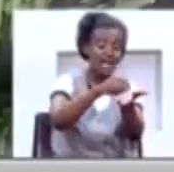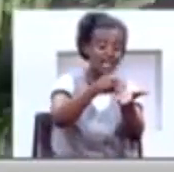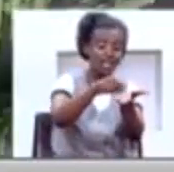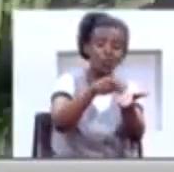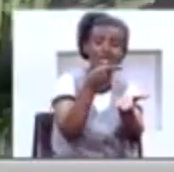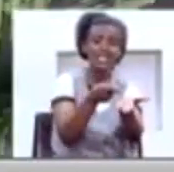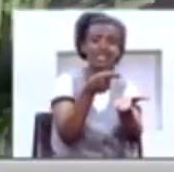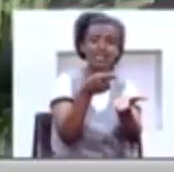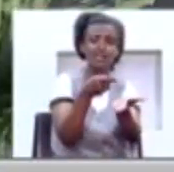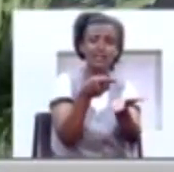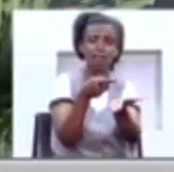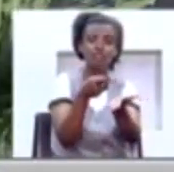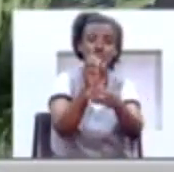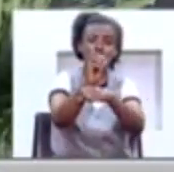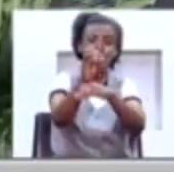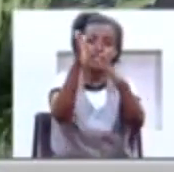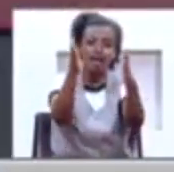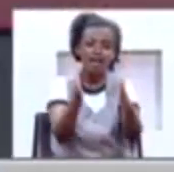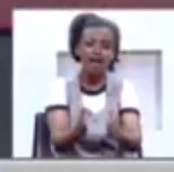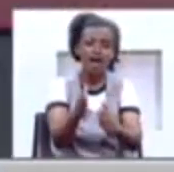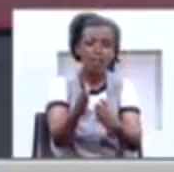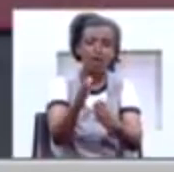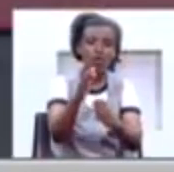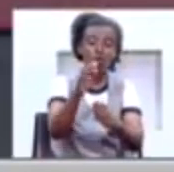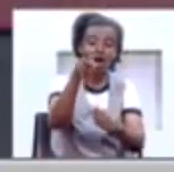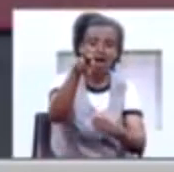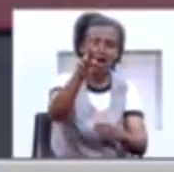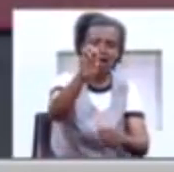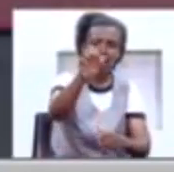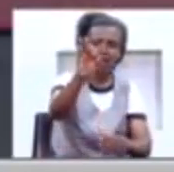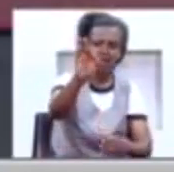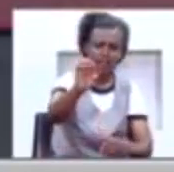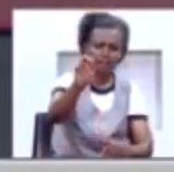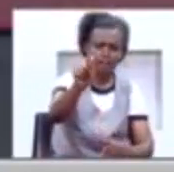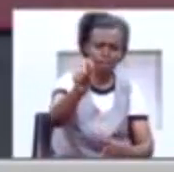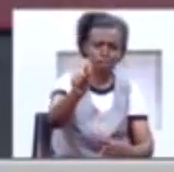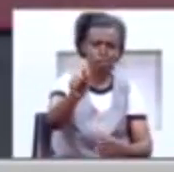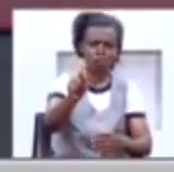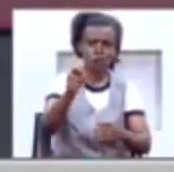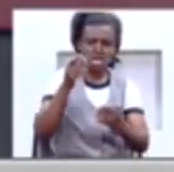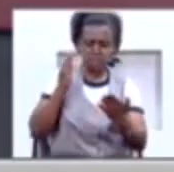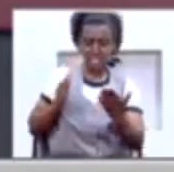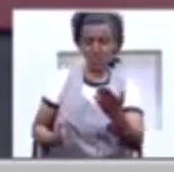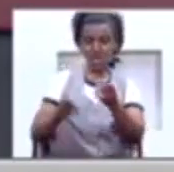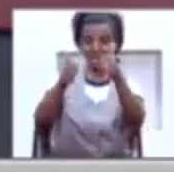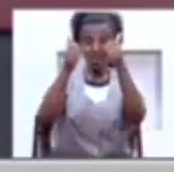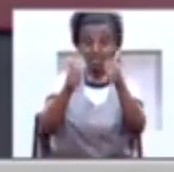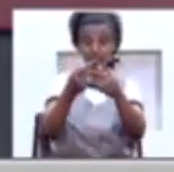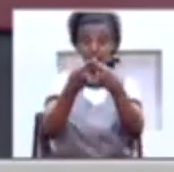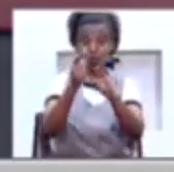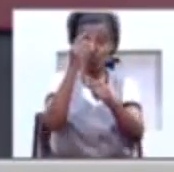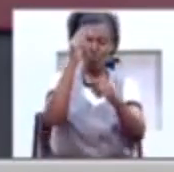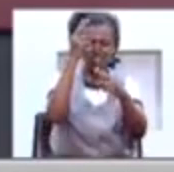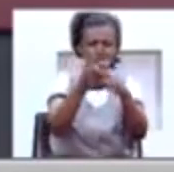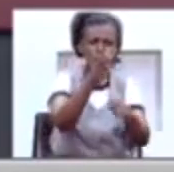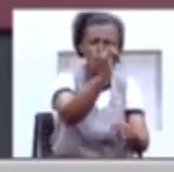ni inyandiko umujyanama wa perefe mwandikiye ati uyu muturage uyu munyarwanda ntabwo afite imyitwarire myiza gusa kubera ko ari